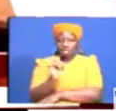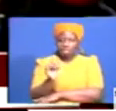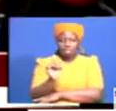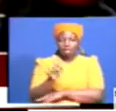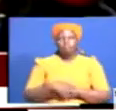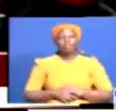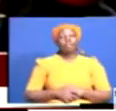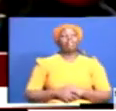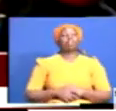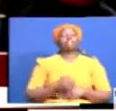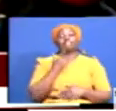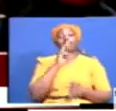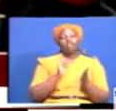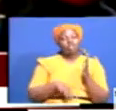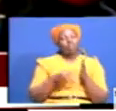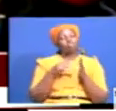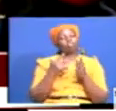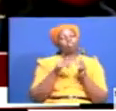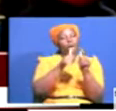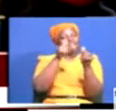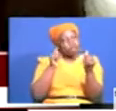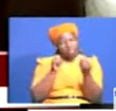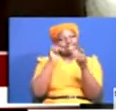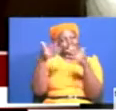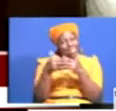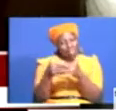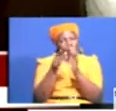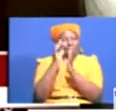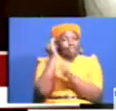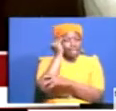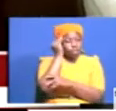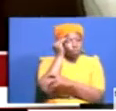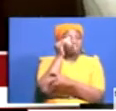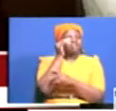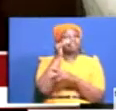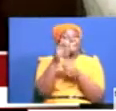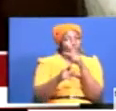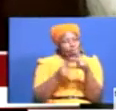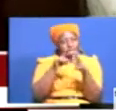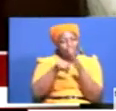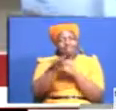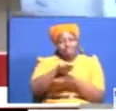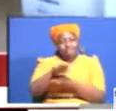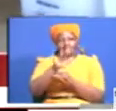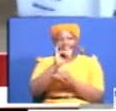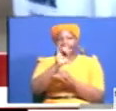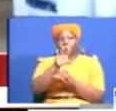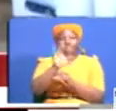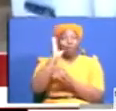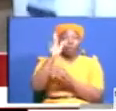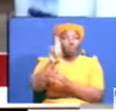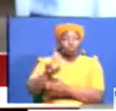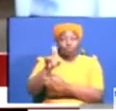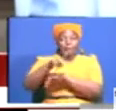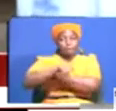alisema ili kuepuka kulemaza shughuli za masomo katika maeneo hayo, tume ya IEBC itatumia madarasa ya shule za msingi na